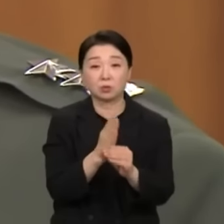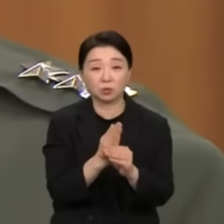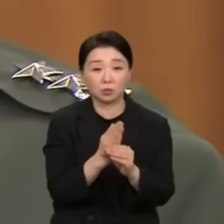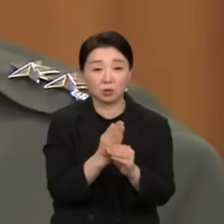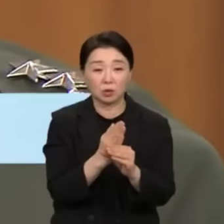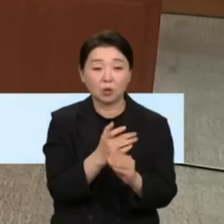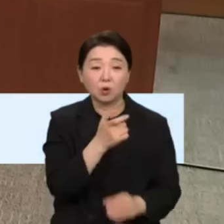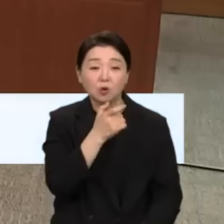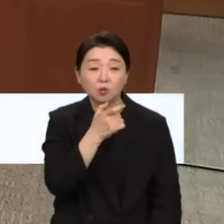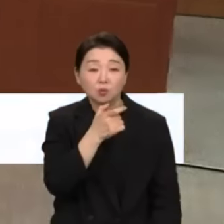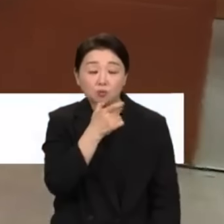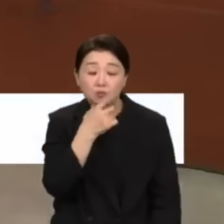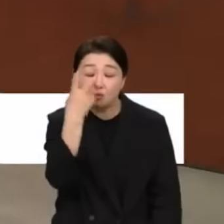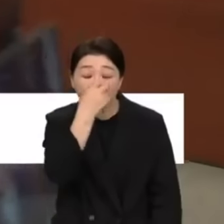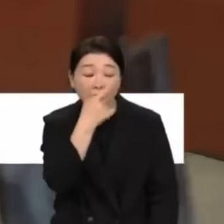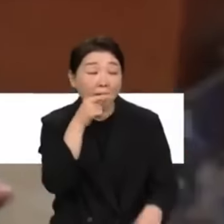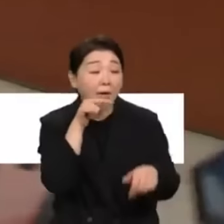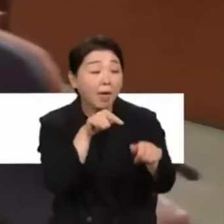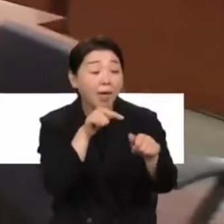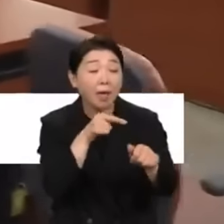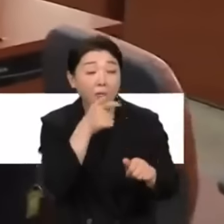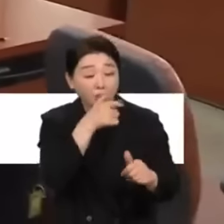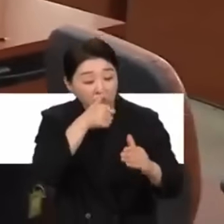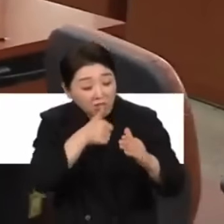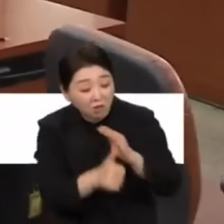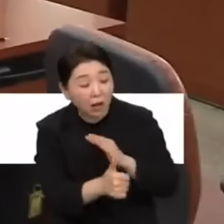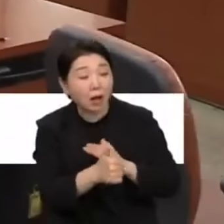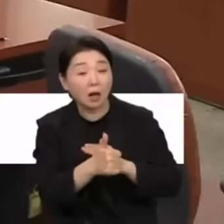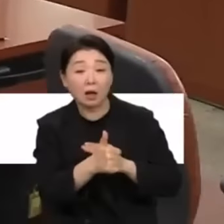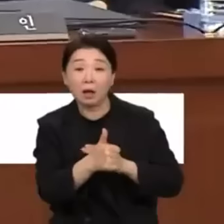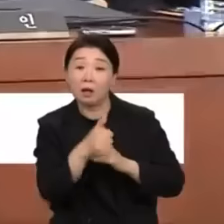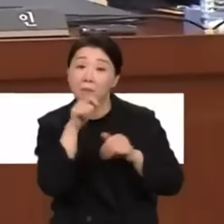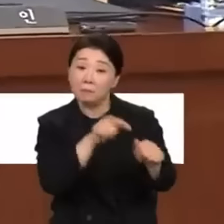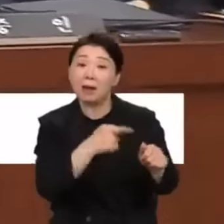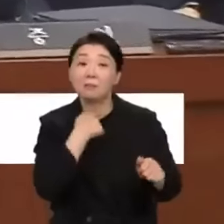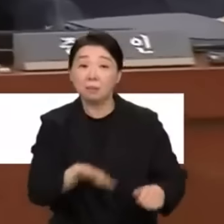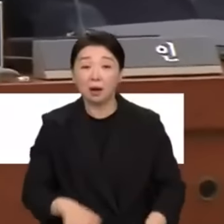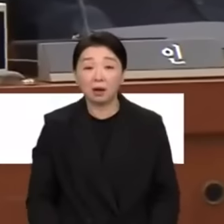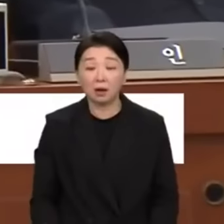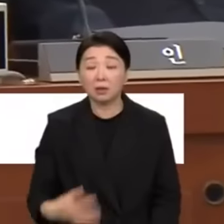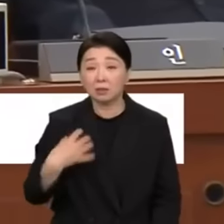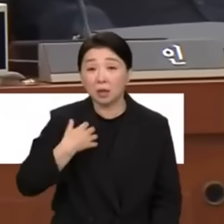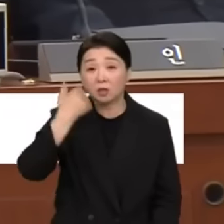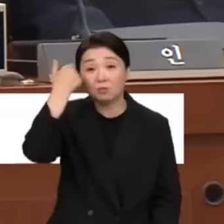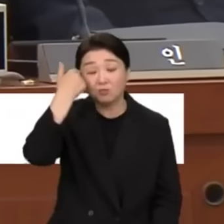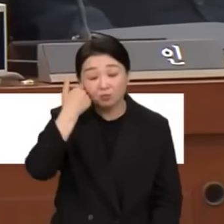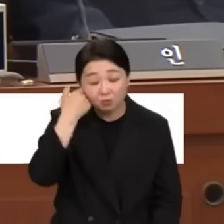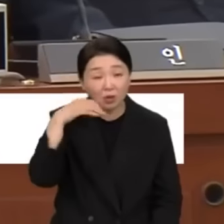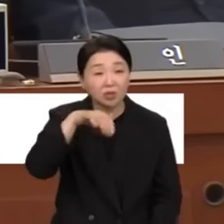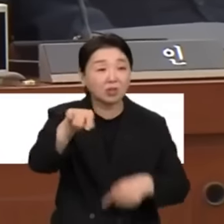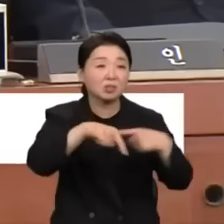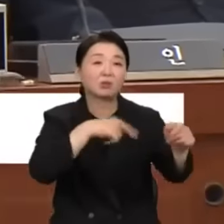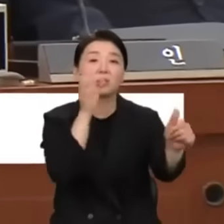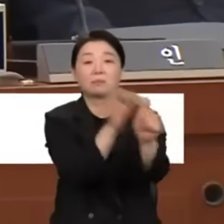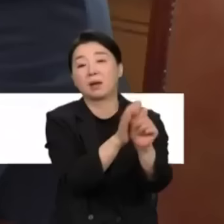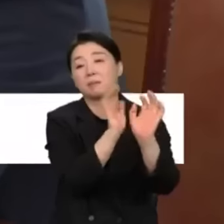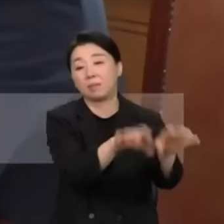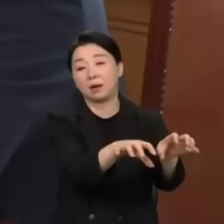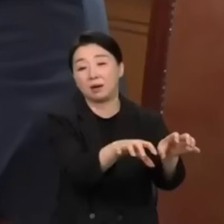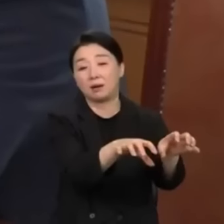하라고는 했지만 물속에 들어가라고 한 적은 없다고도 했습니다. 책임은 부하인 현장 지휘관에게